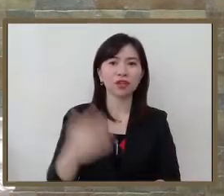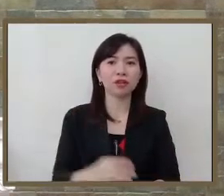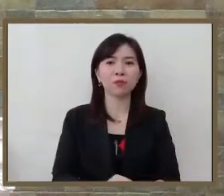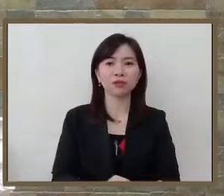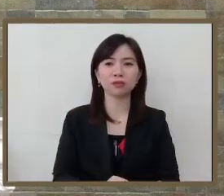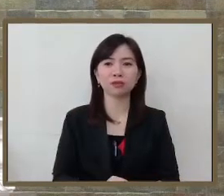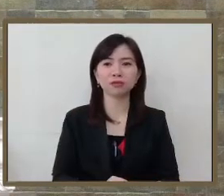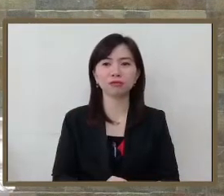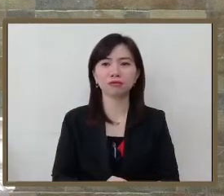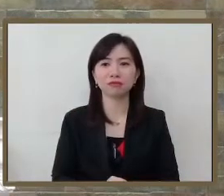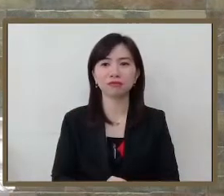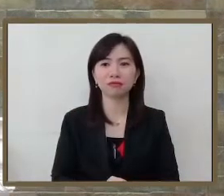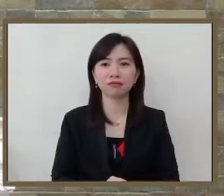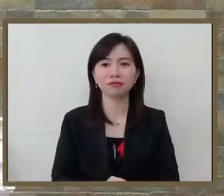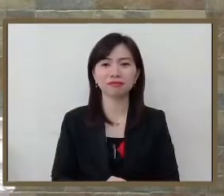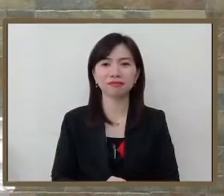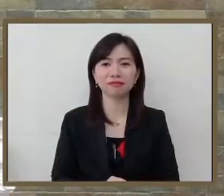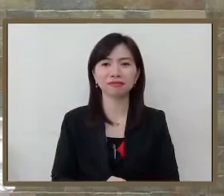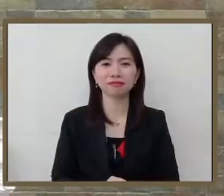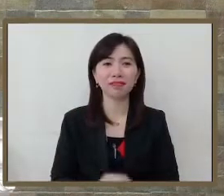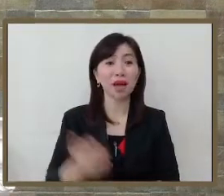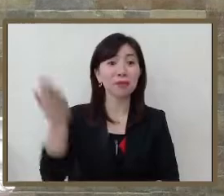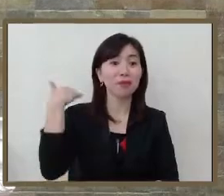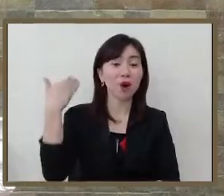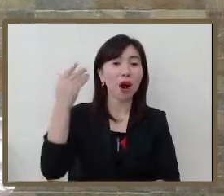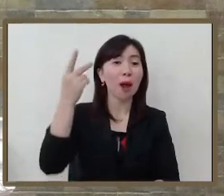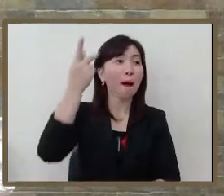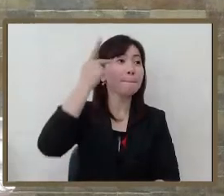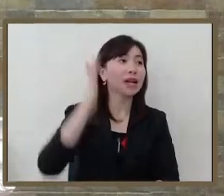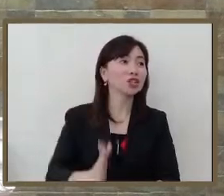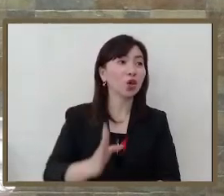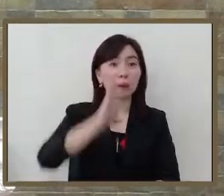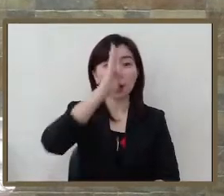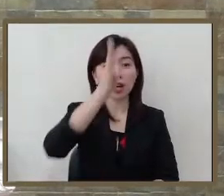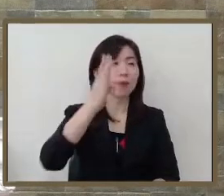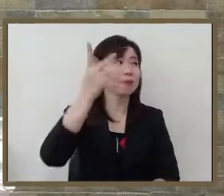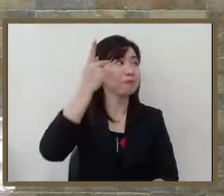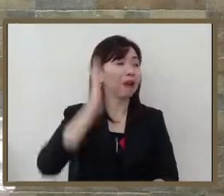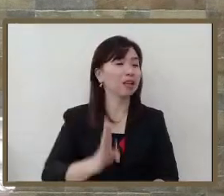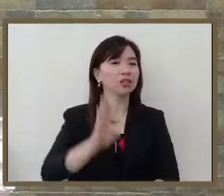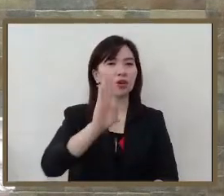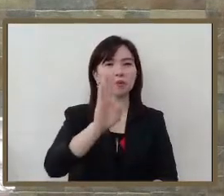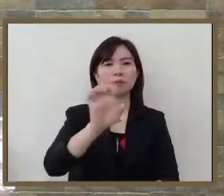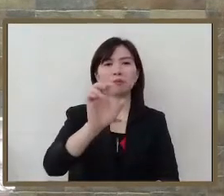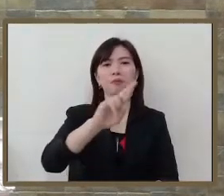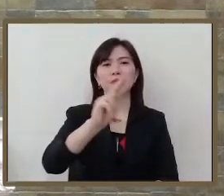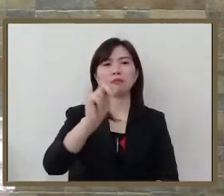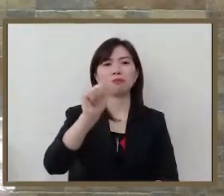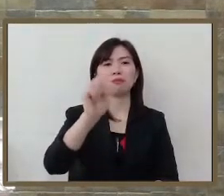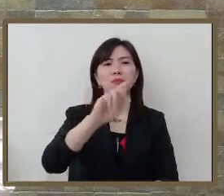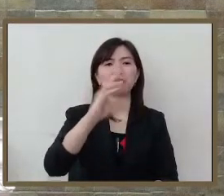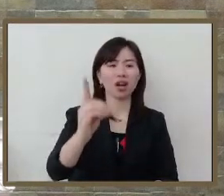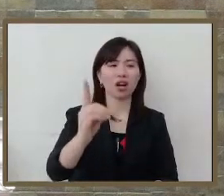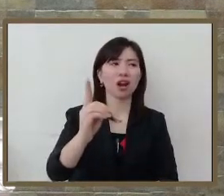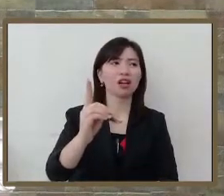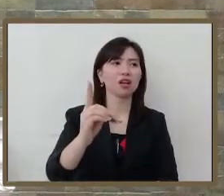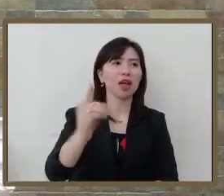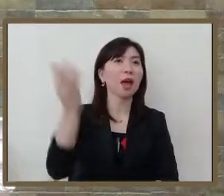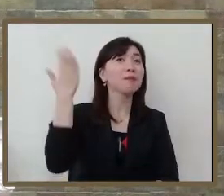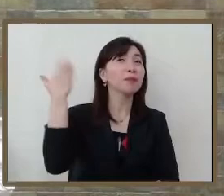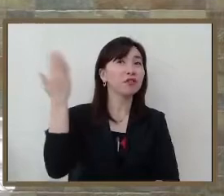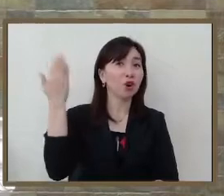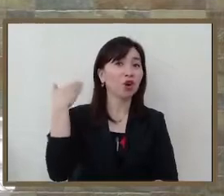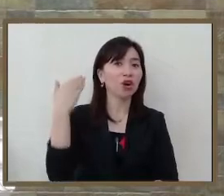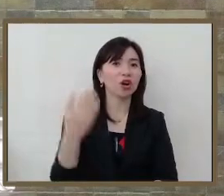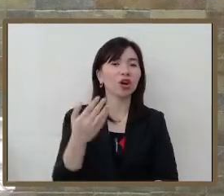niyan. Sabi ni Pastor Bernard, pag dumaan ang bus dyan, anuman ang dadaan, babatuhin niya. Kapatid, ngayon pastor na po